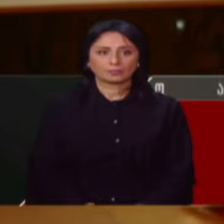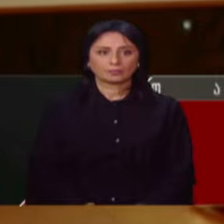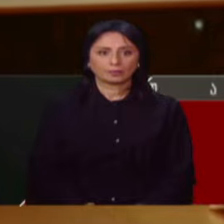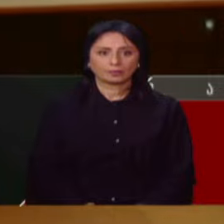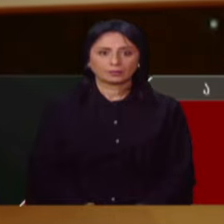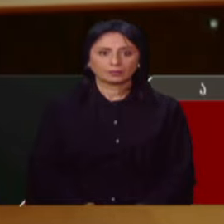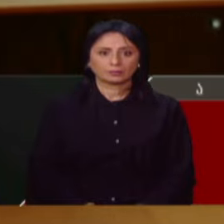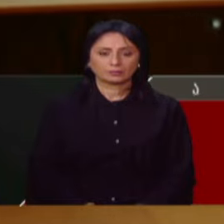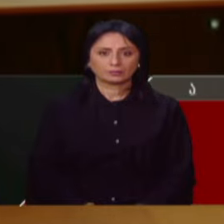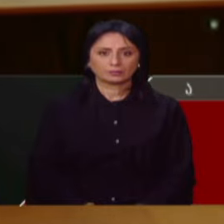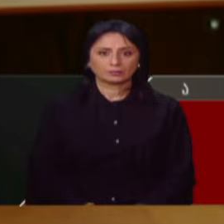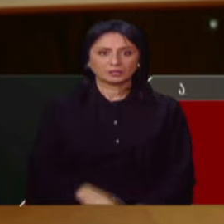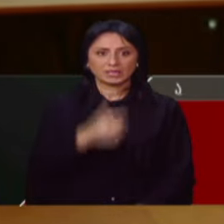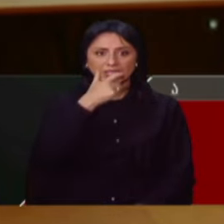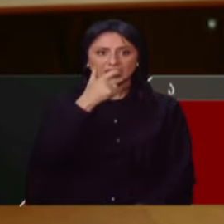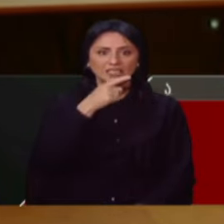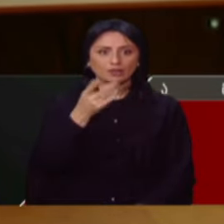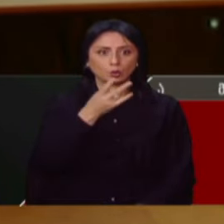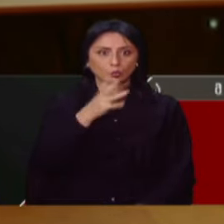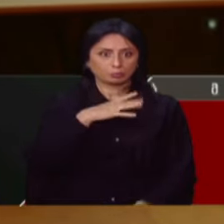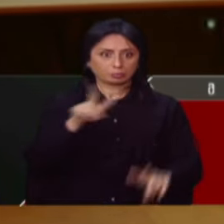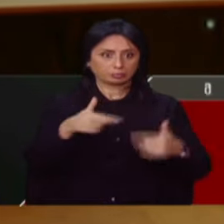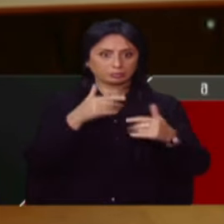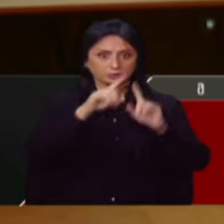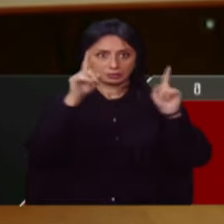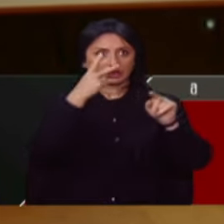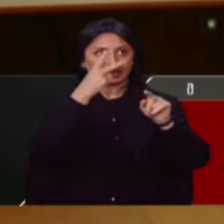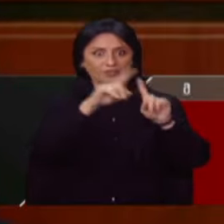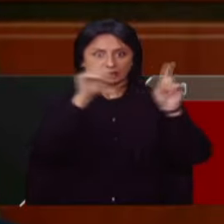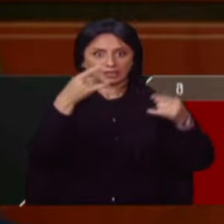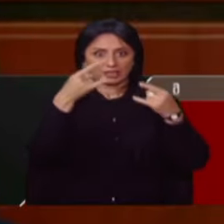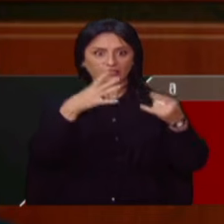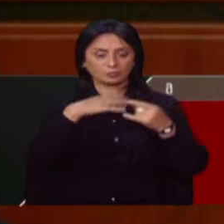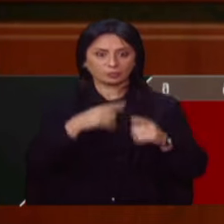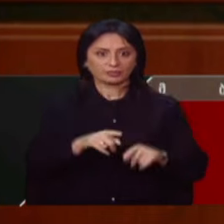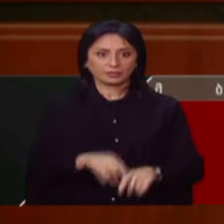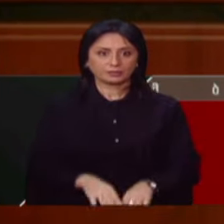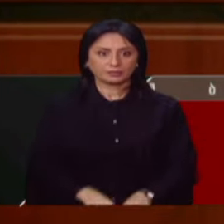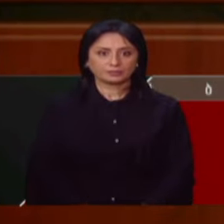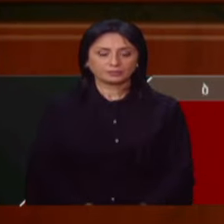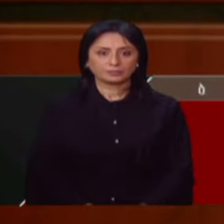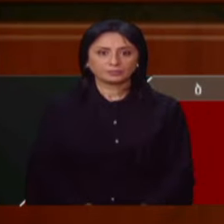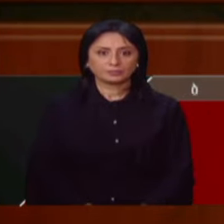უზრუნველყოფილი პარტია მოსამართლეს აქ მიხეილ სააკაშვილი ჩართულია, რომ ხედავდეთ მიხეილ